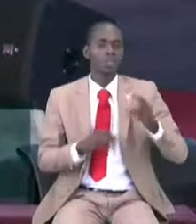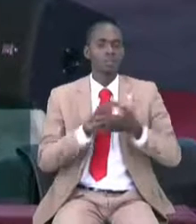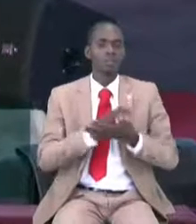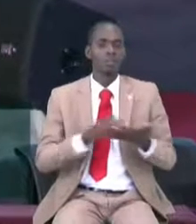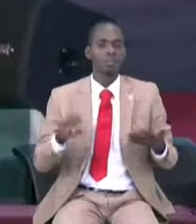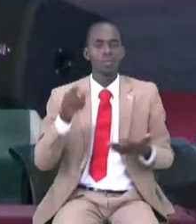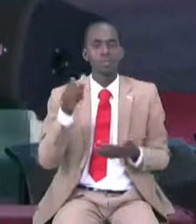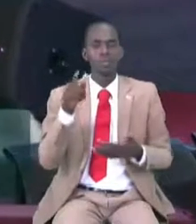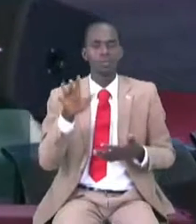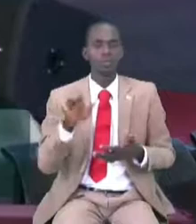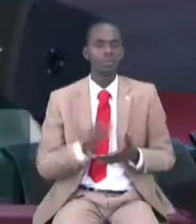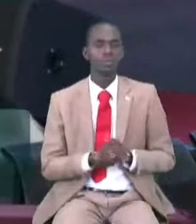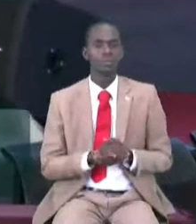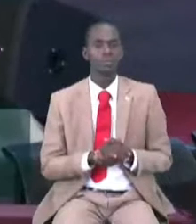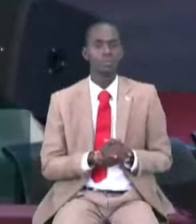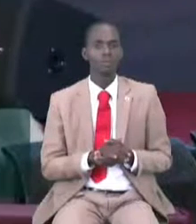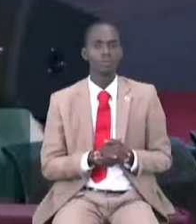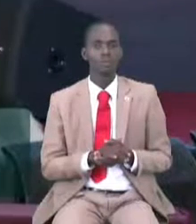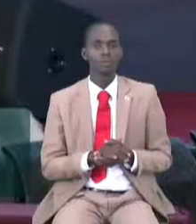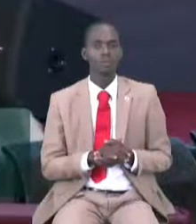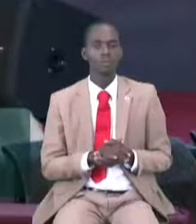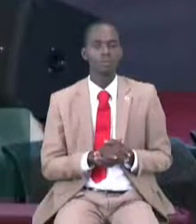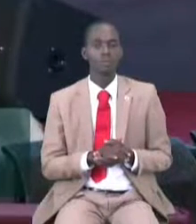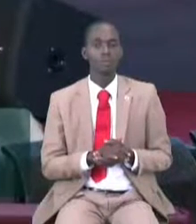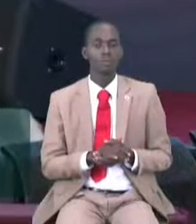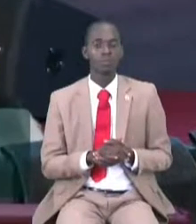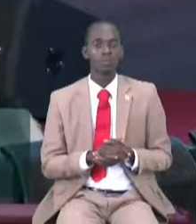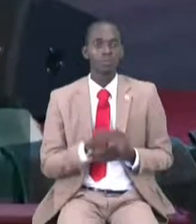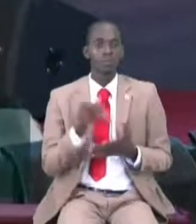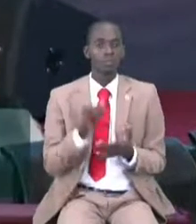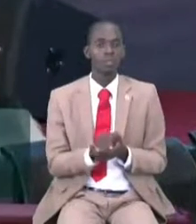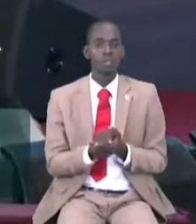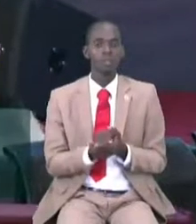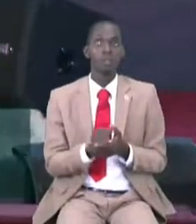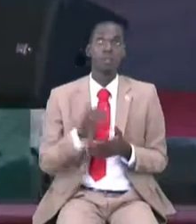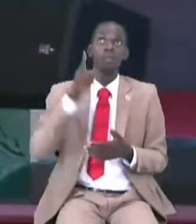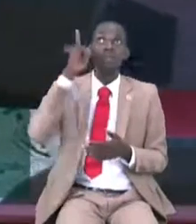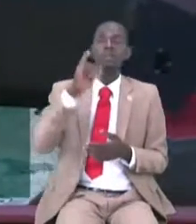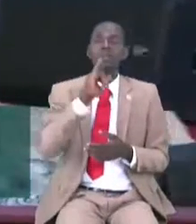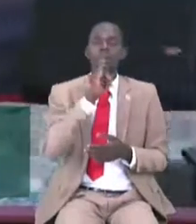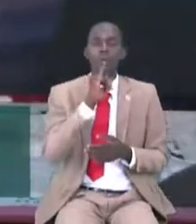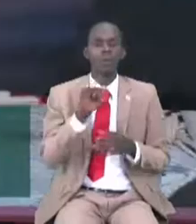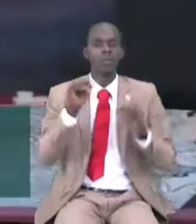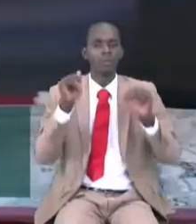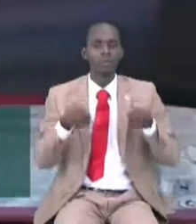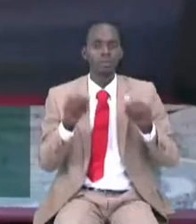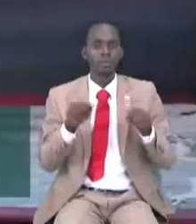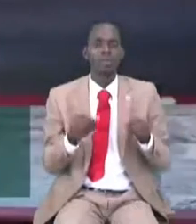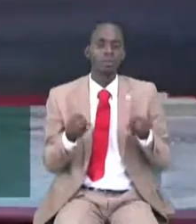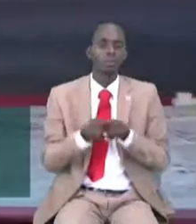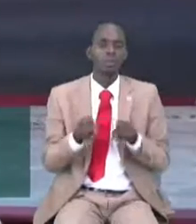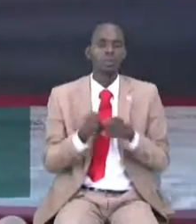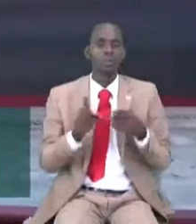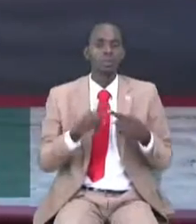7, 25. C'est aussi pour cela qu'il peut sauver parfaitement ceux qui s'approchent de Dieu par